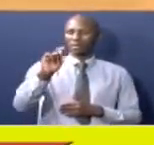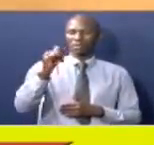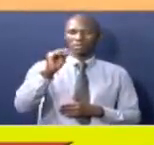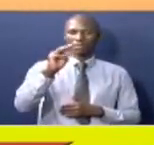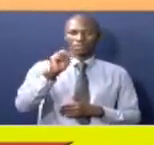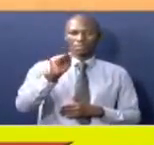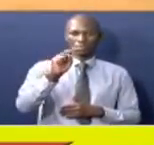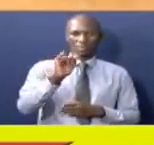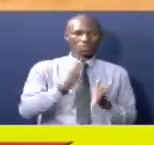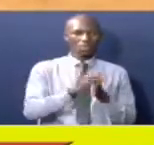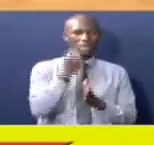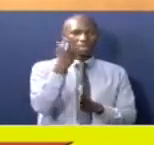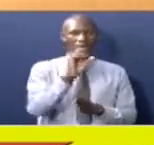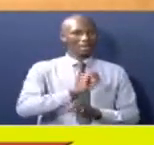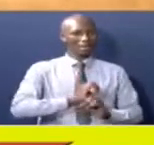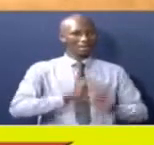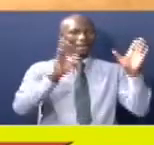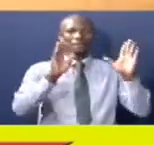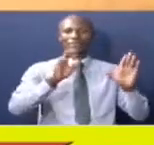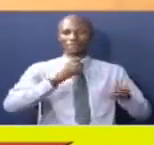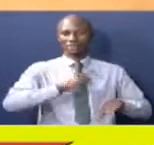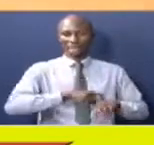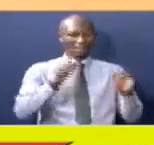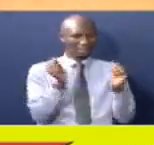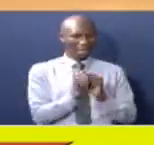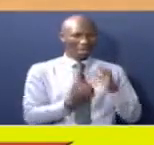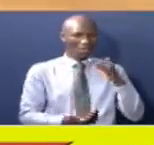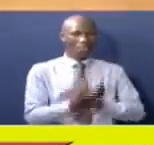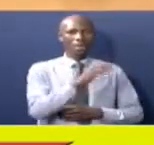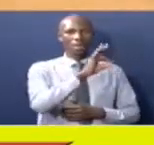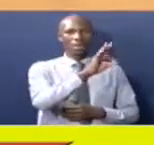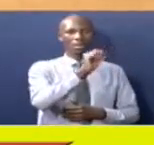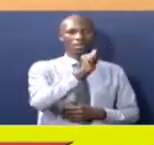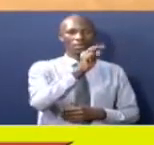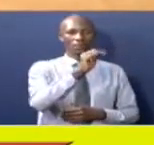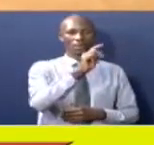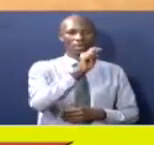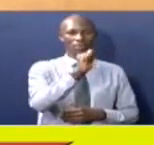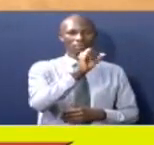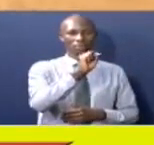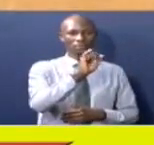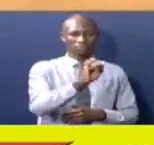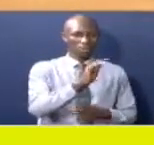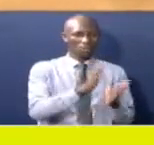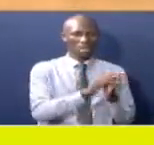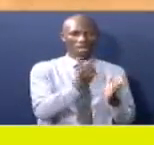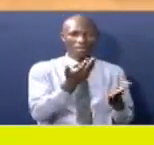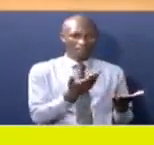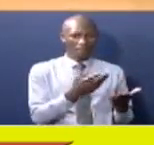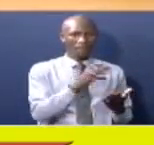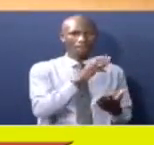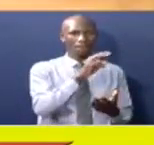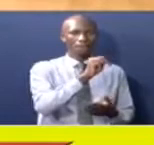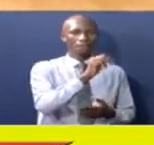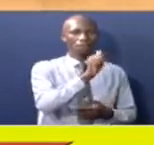maikuma na Green Light Starlet mwendoni wasa inasia kwa cha Fantasy Unicorn maikuma na mata Mala